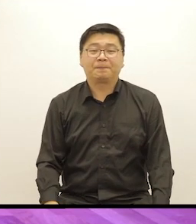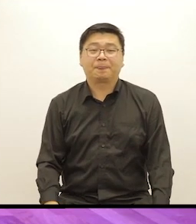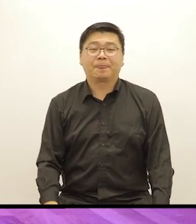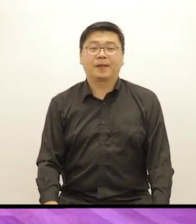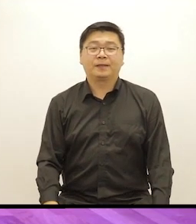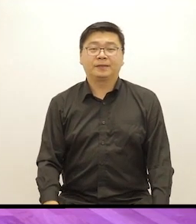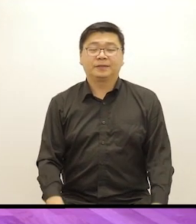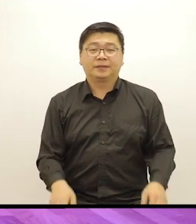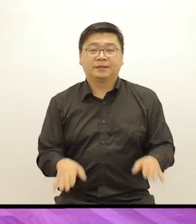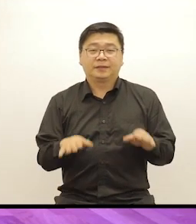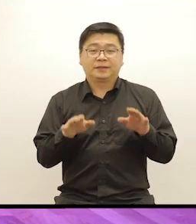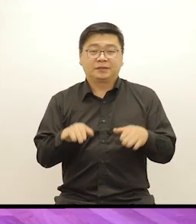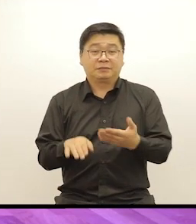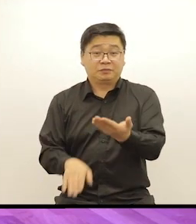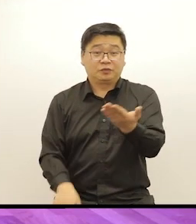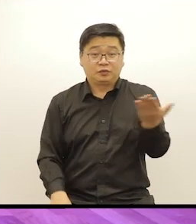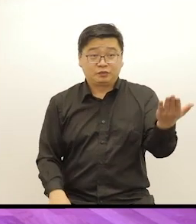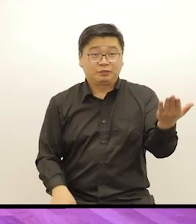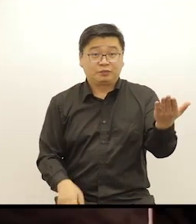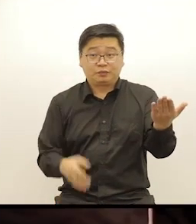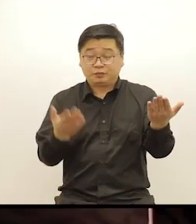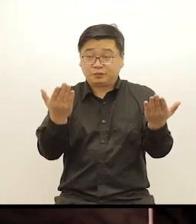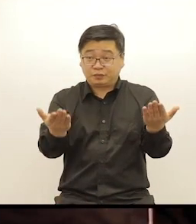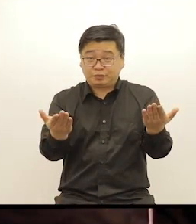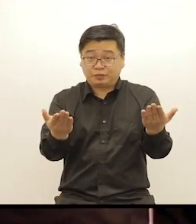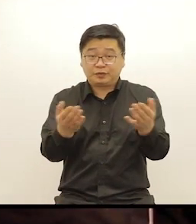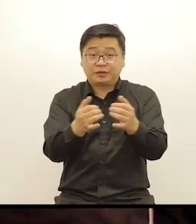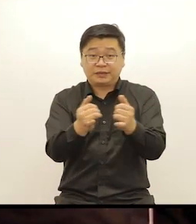이쯤에서 그 두 분을 위해서